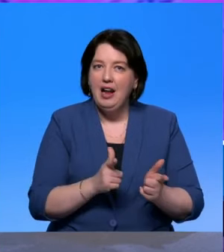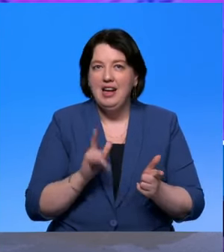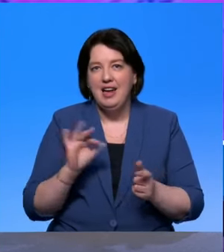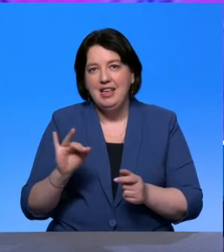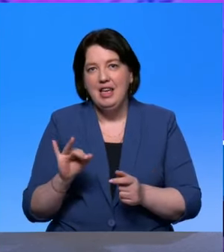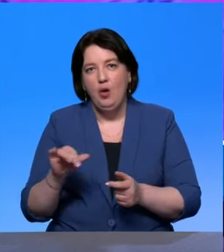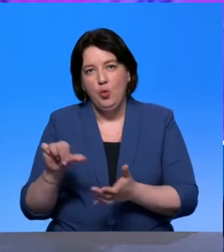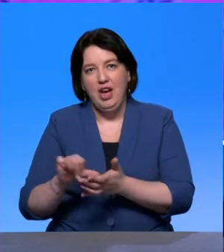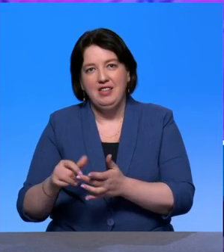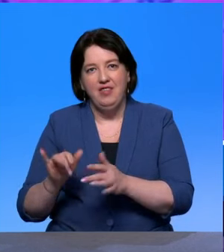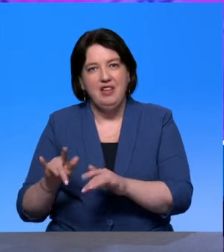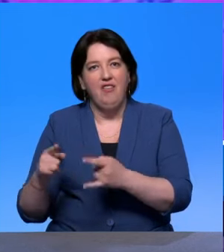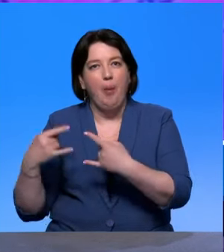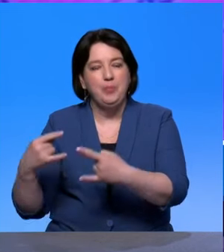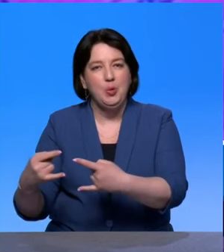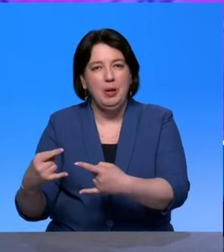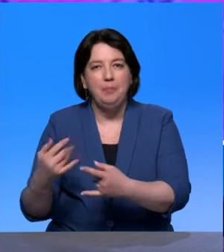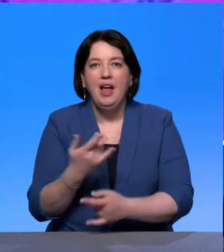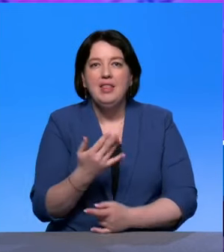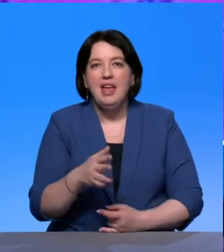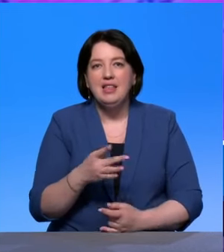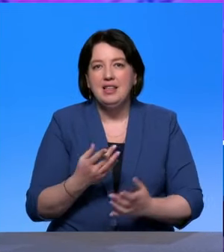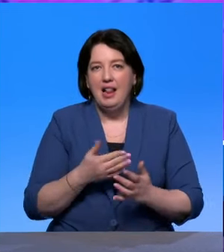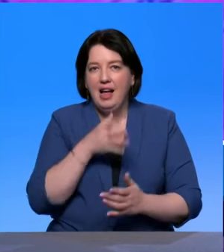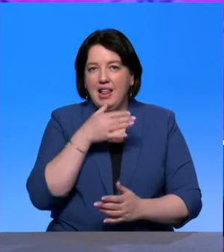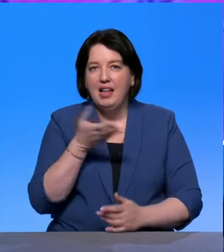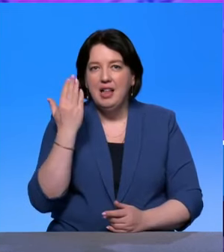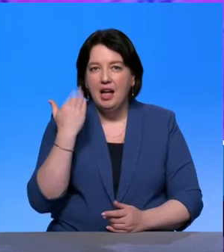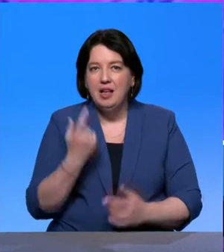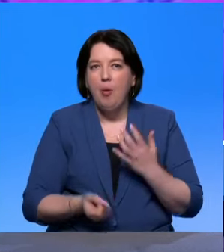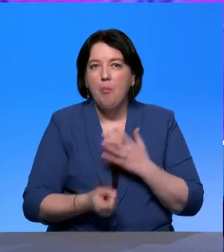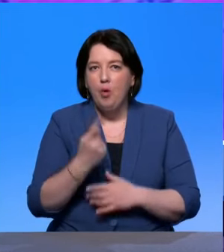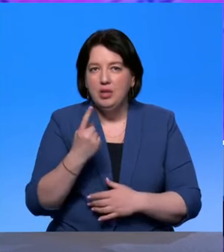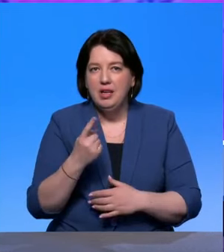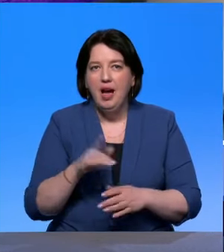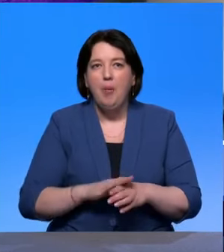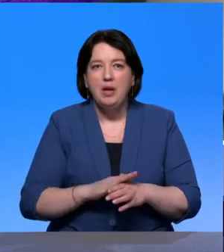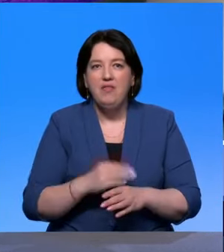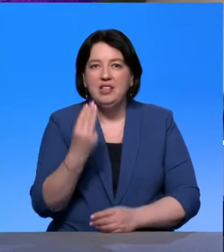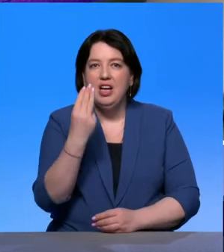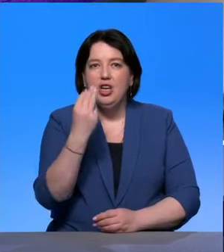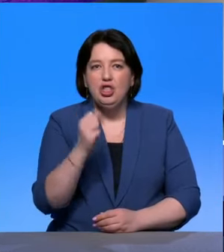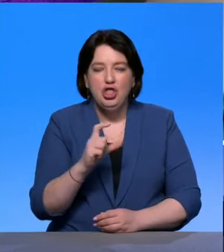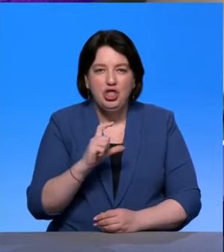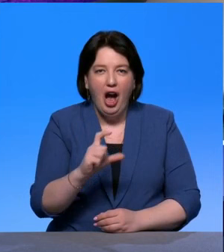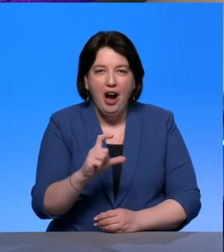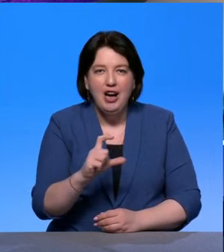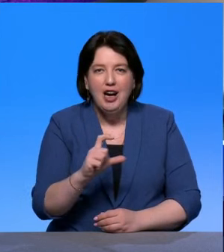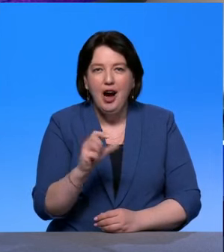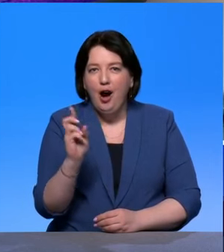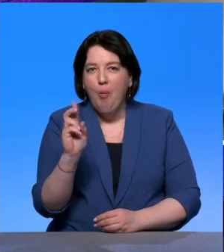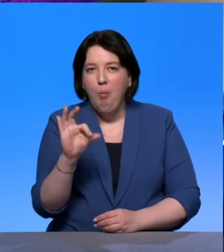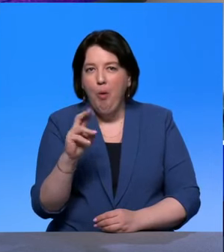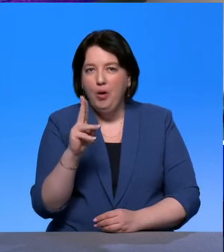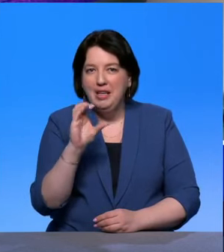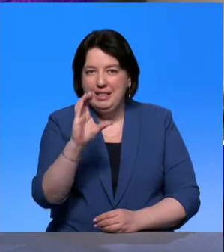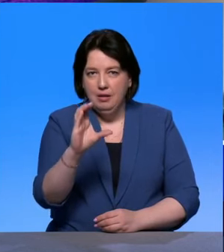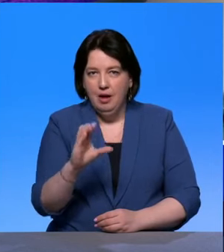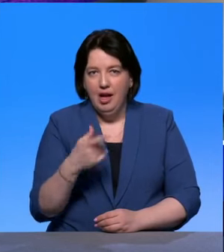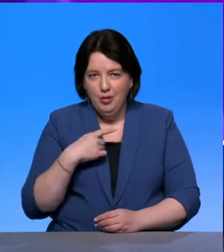некоторое время назад родился такой странный вид спорта, называется шах-бокс. То есть, вы представляете, да, то есть